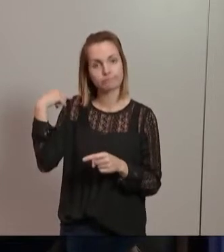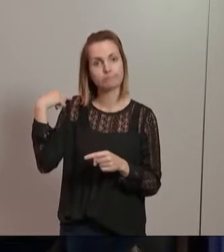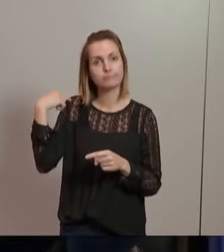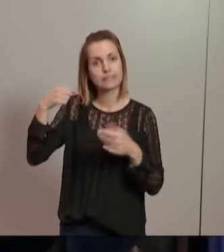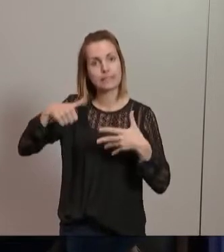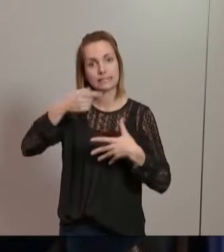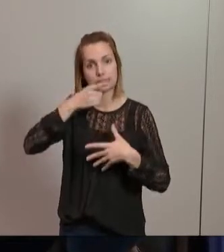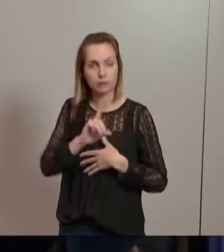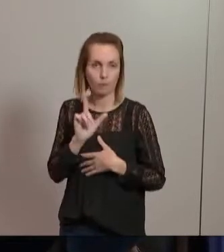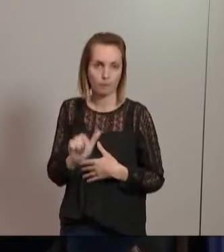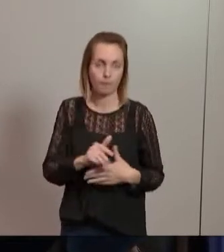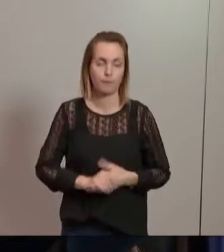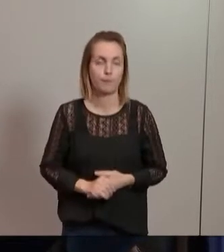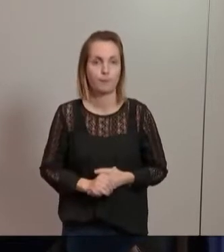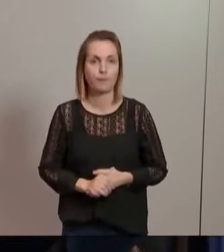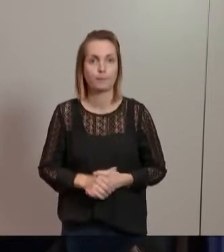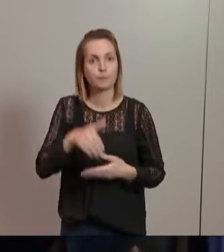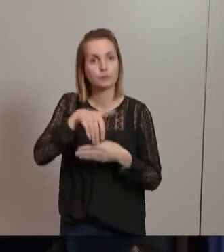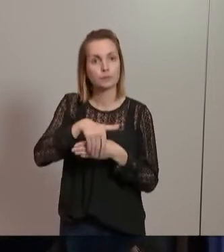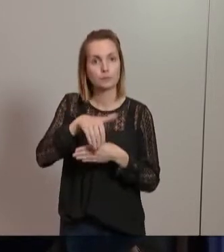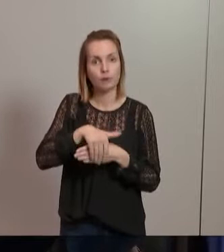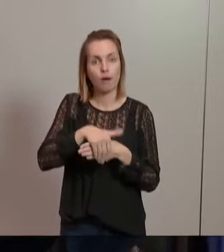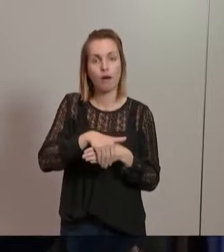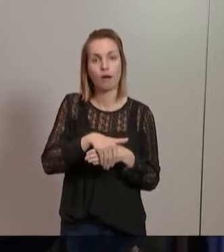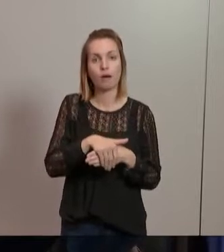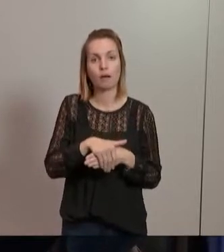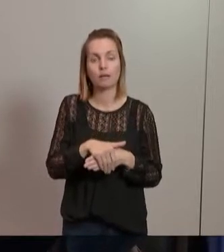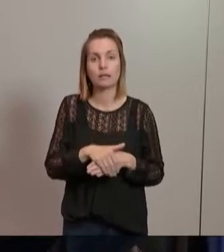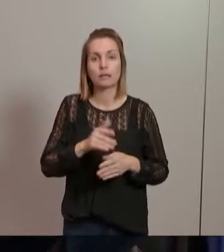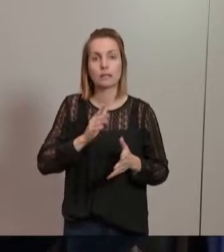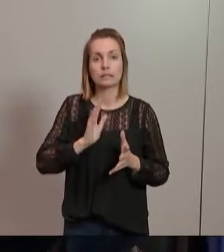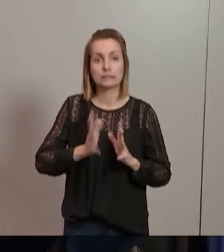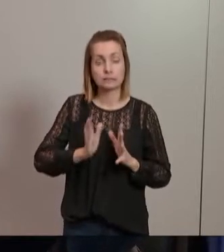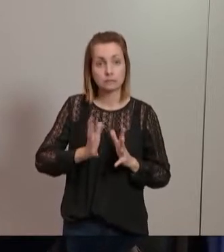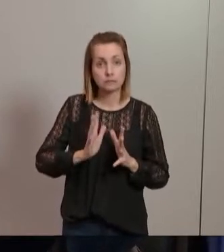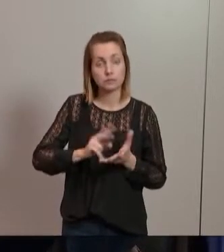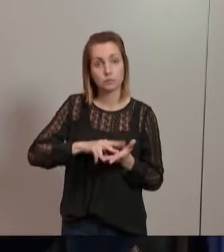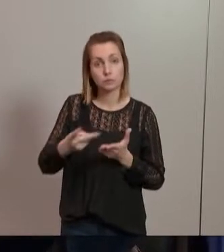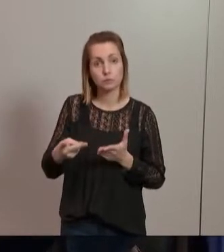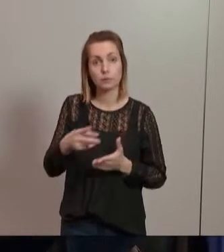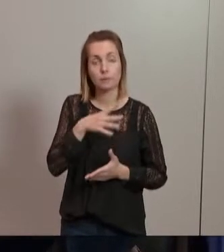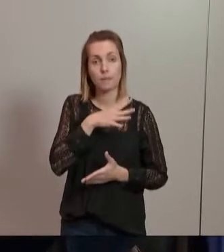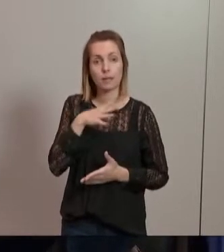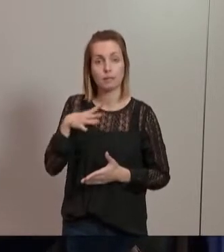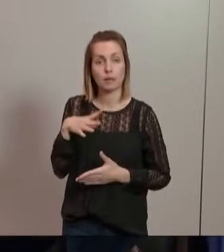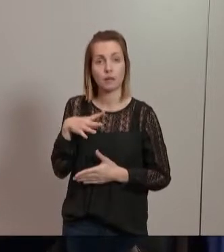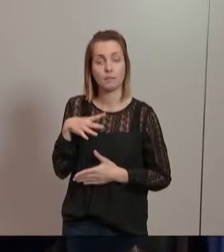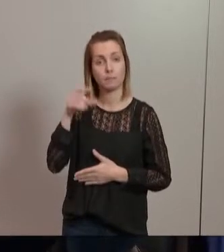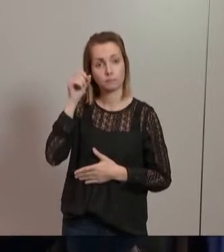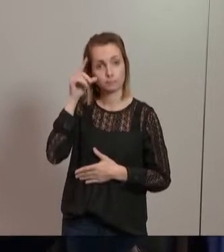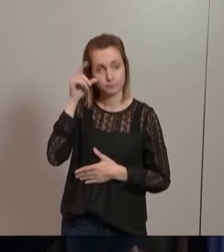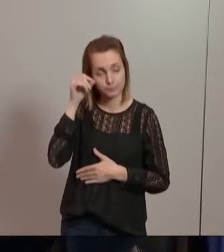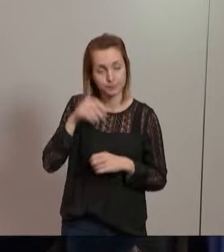du 16 décembre. Ce soir, la transcription en langue des signes sera effectuée par Madame Hélène